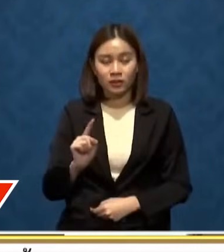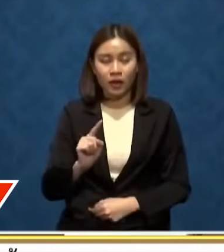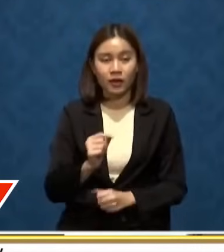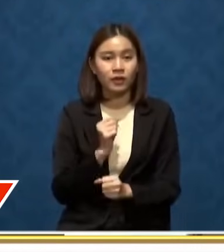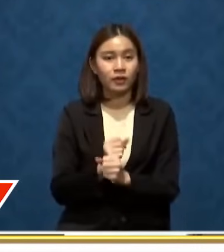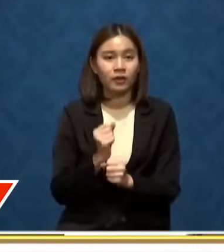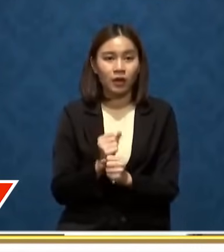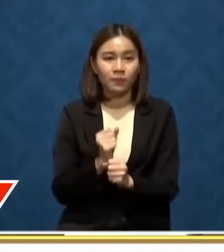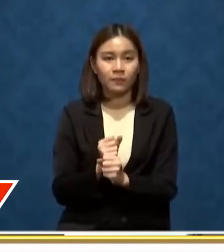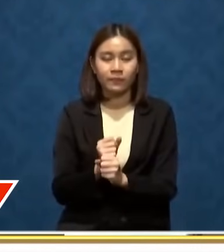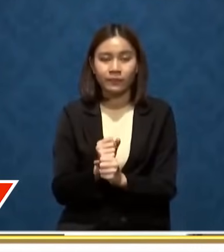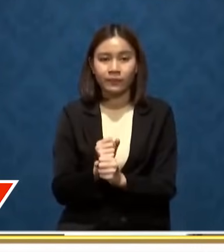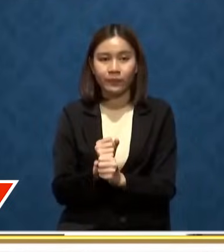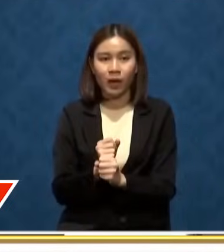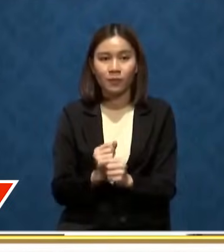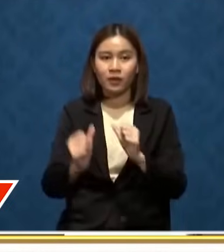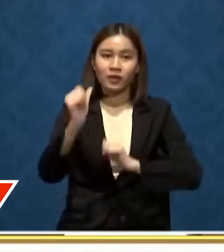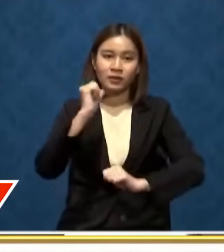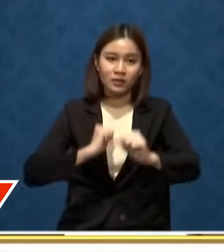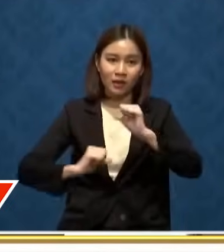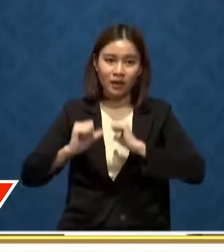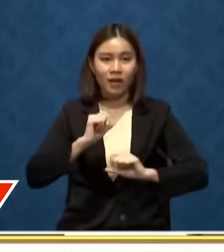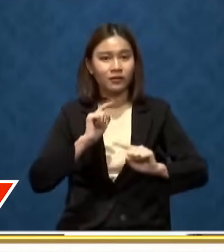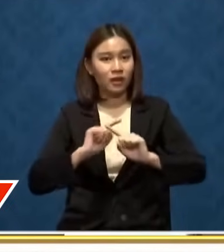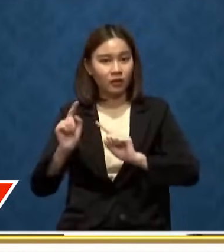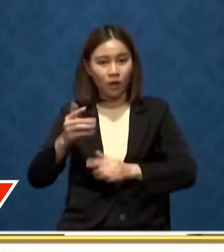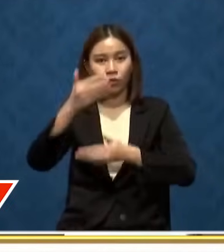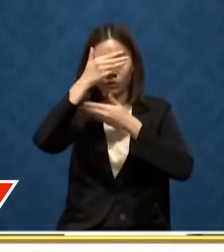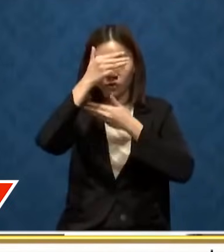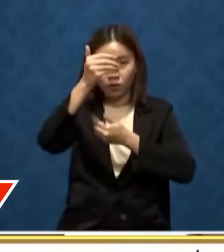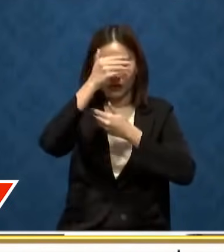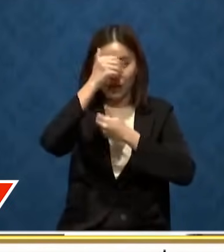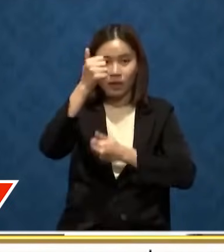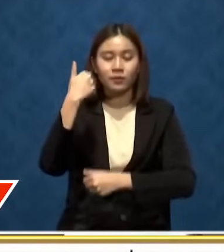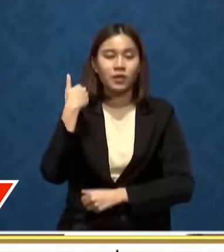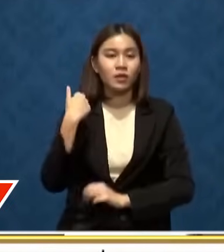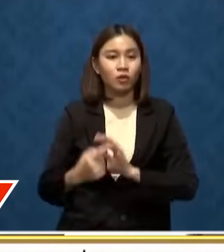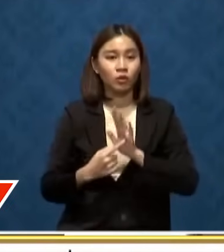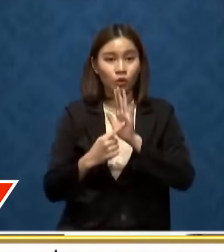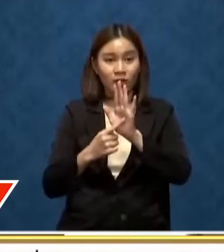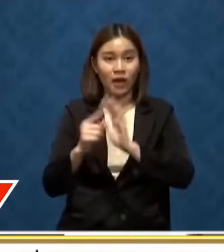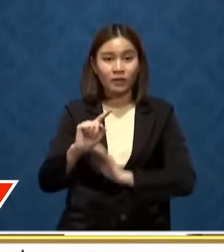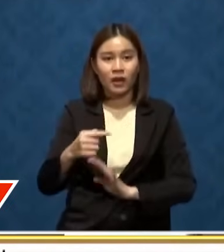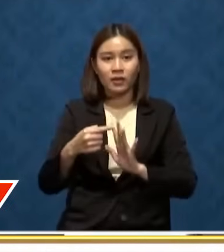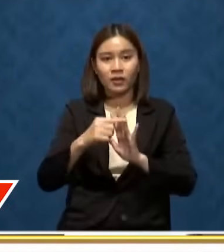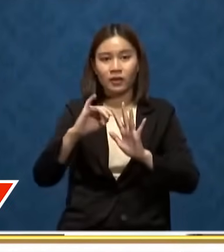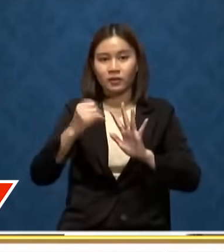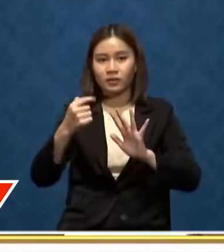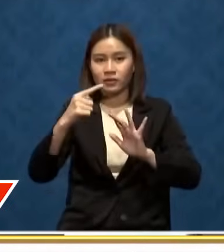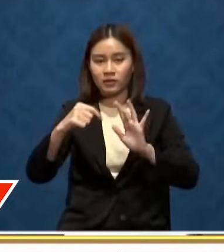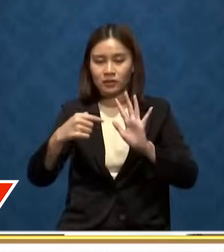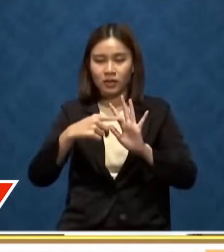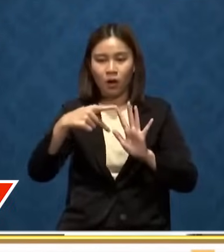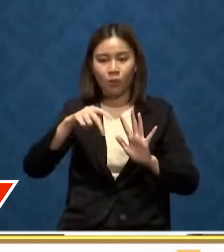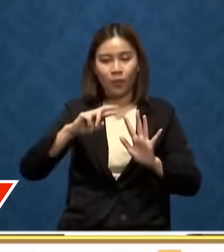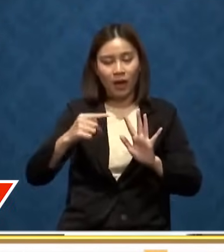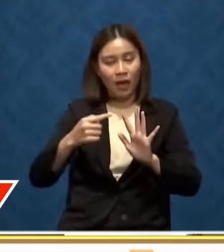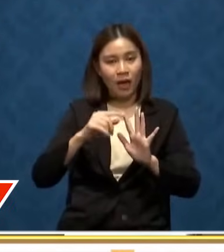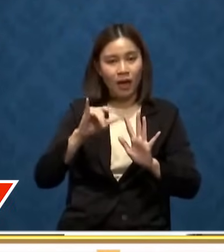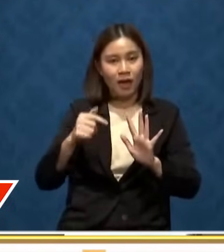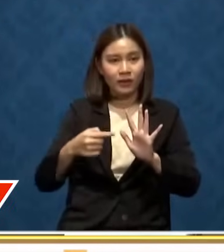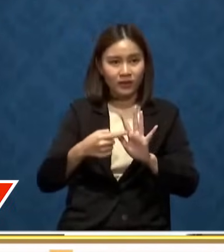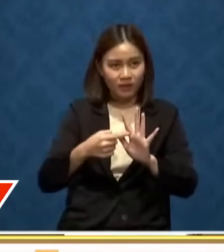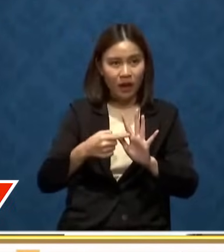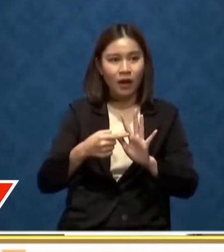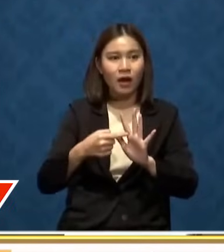ลิตละครซึ่งมีความน่าสนใจมากนะคะเช่นเรื่องเจ้าพระยาสุอรวดีนะคะ